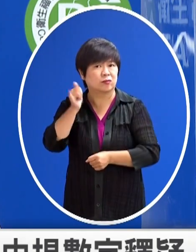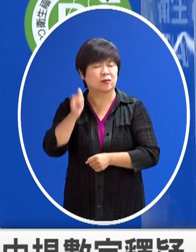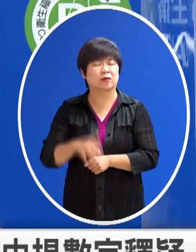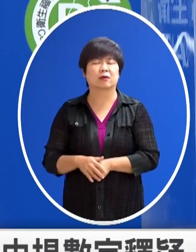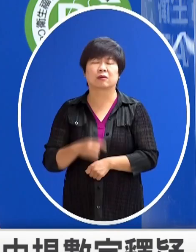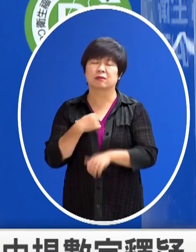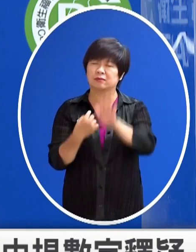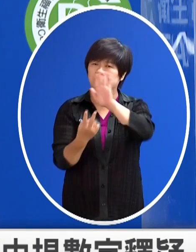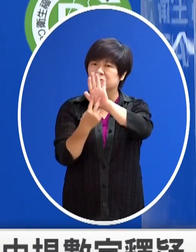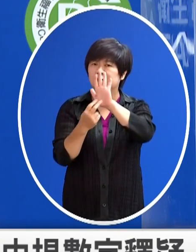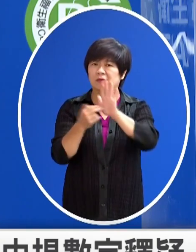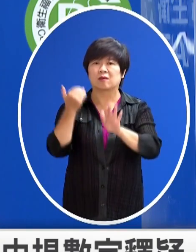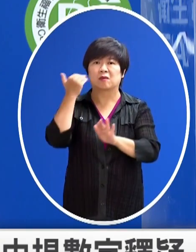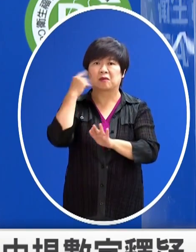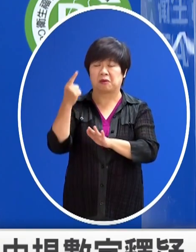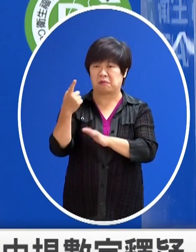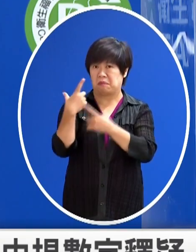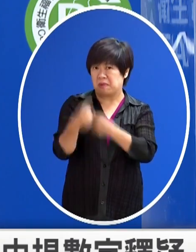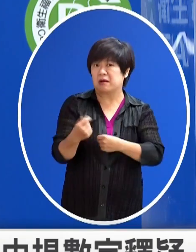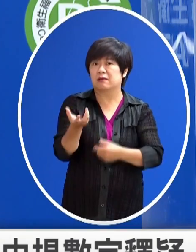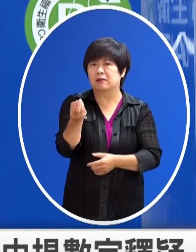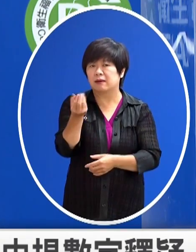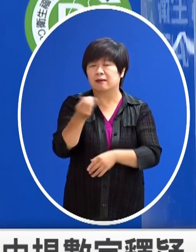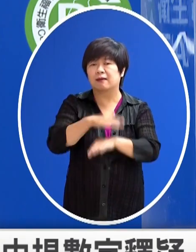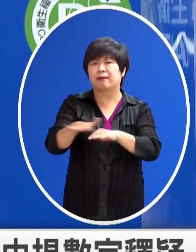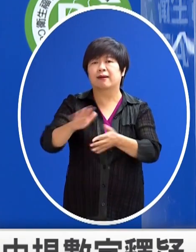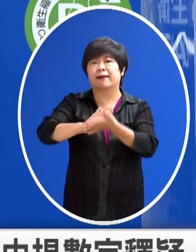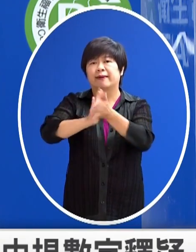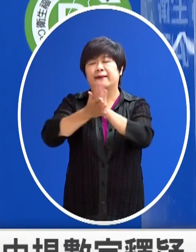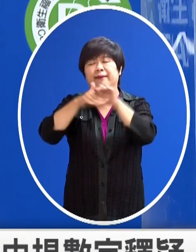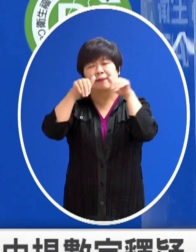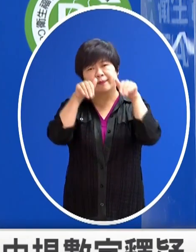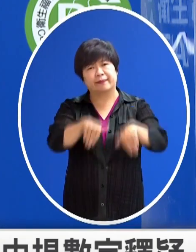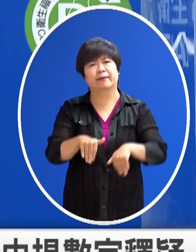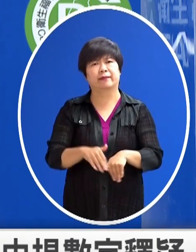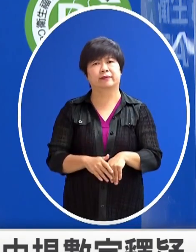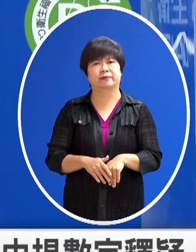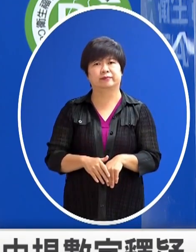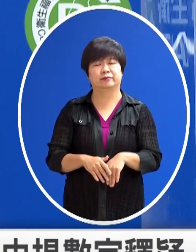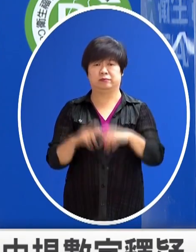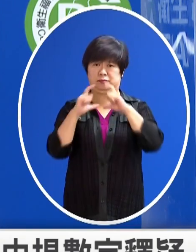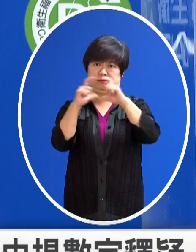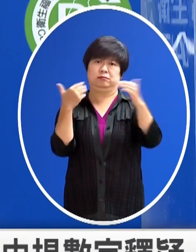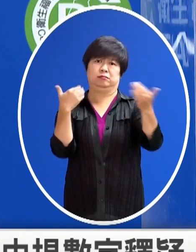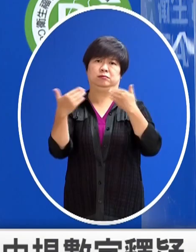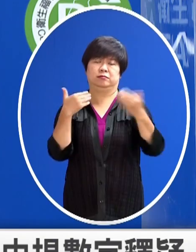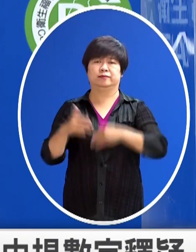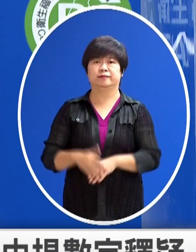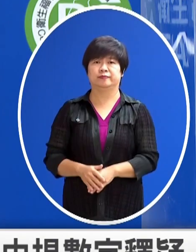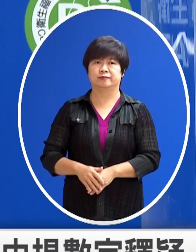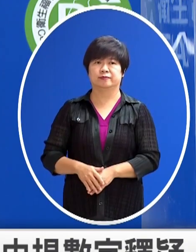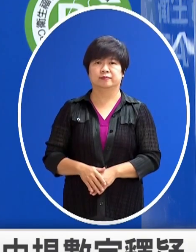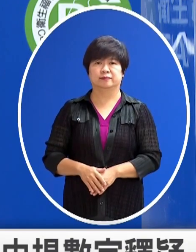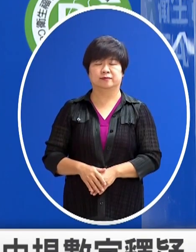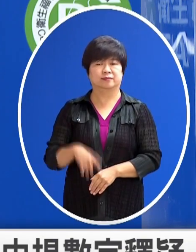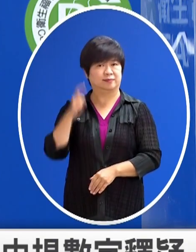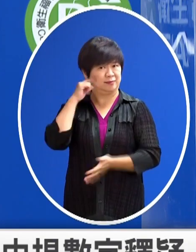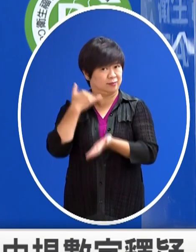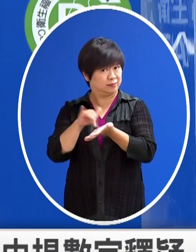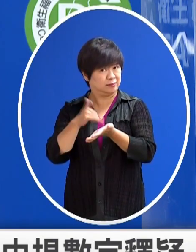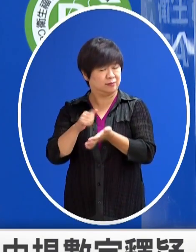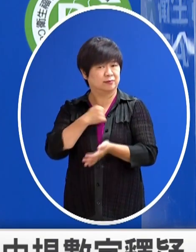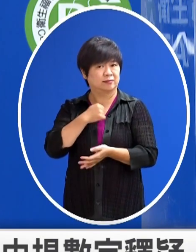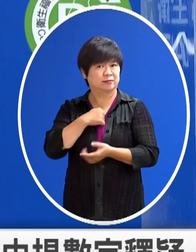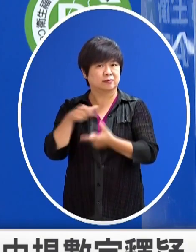讲说，如果真的这样做，它会变成怎么样？其实这答案是很清楚的，稍微用这样的一个基本